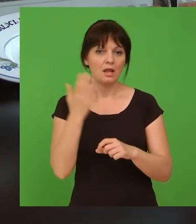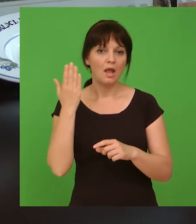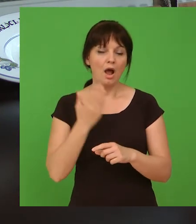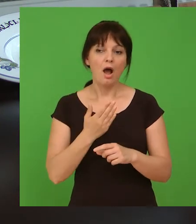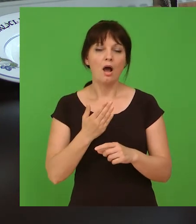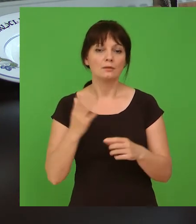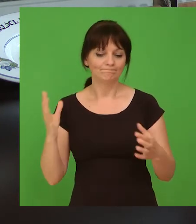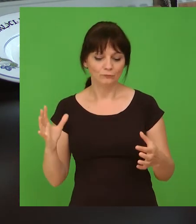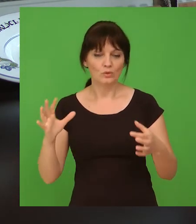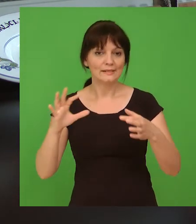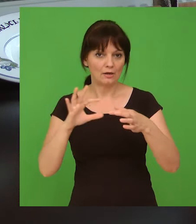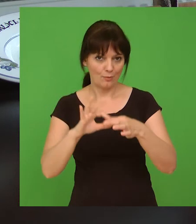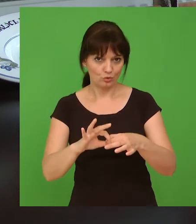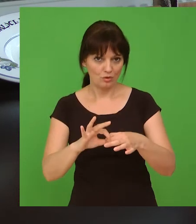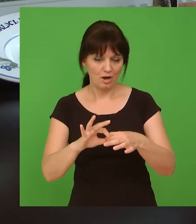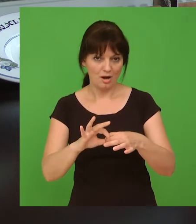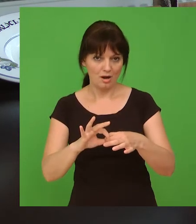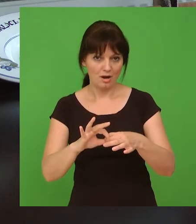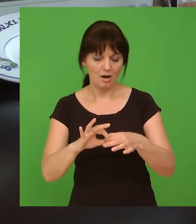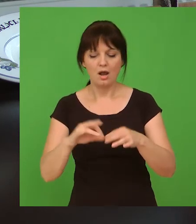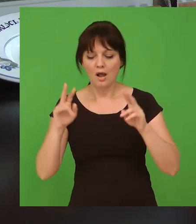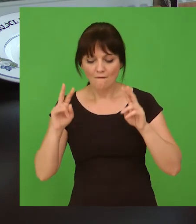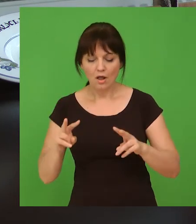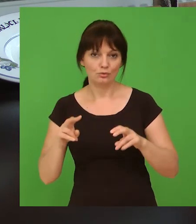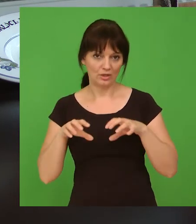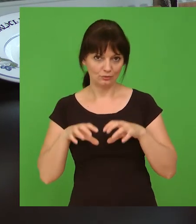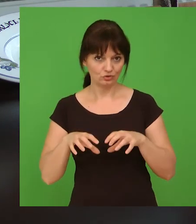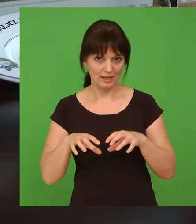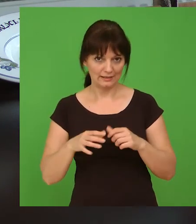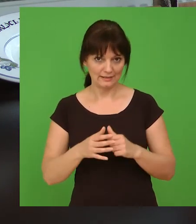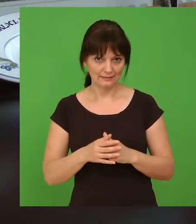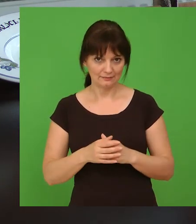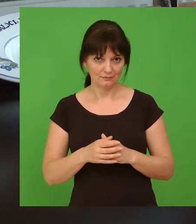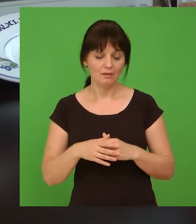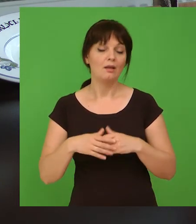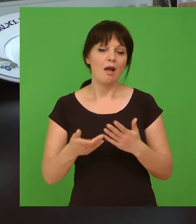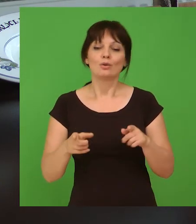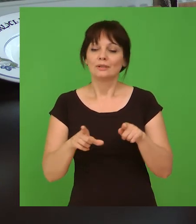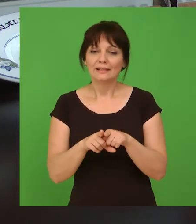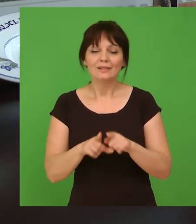párosul, összekapcsolódik valóságos cselekedetekkel,